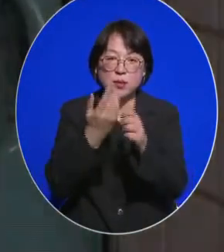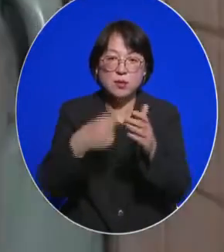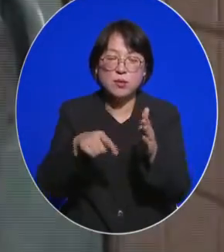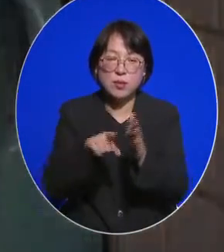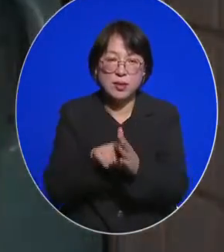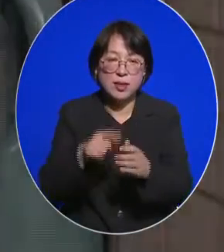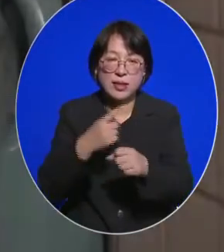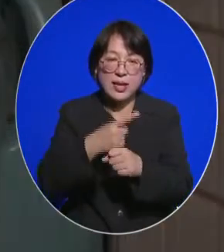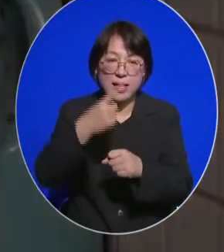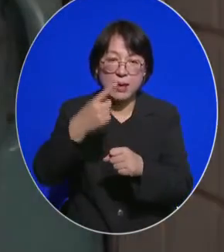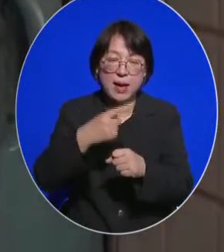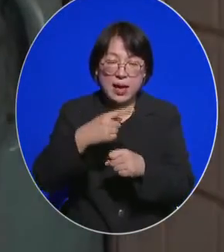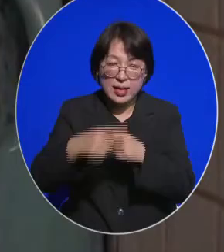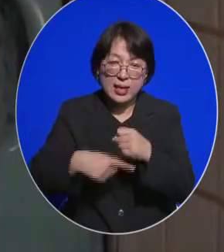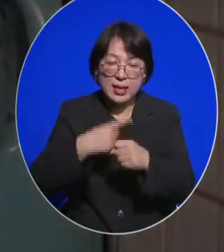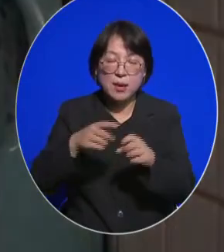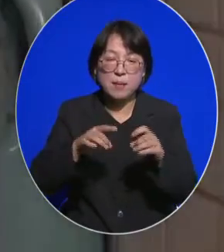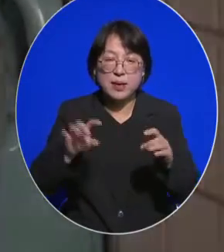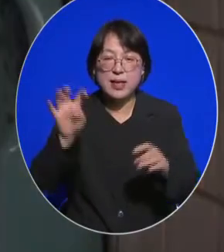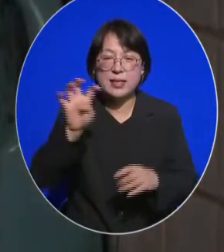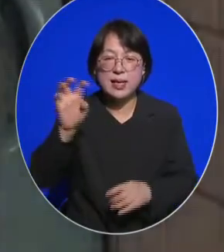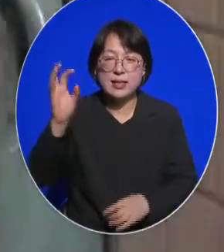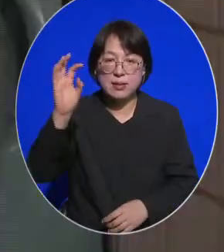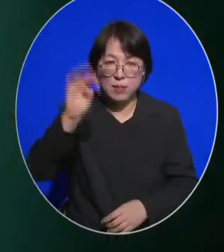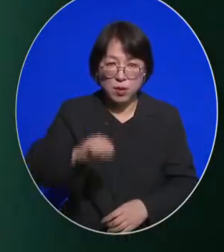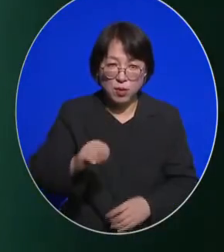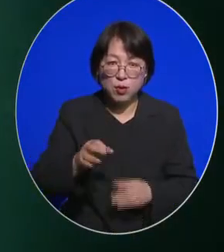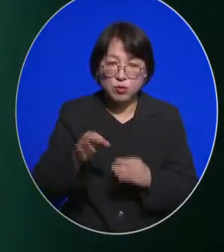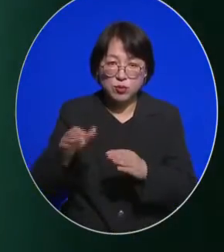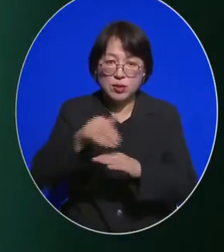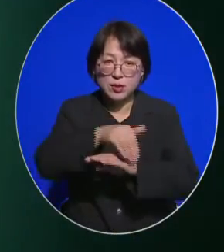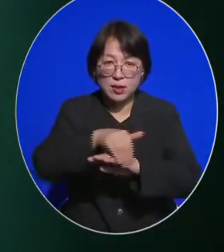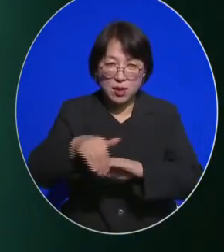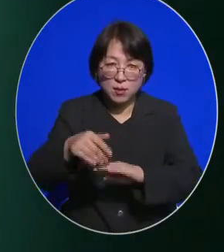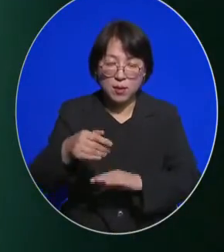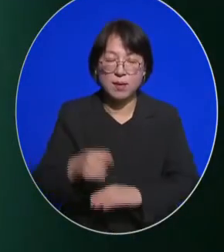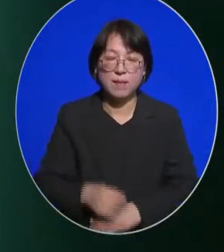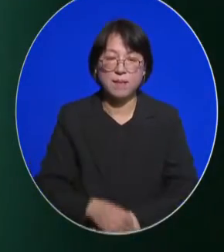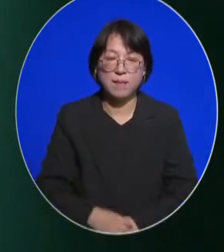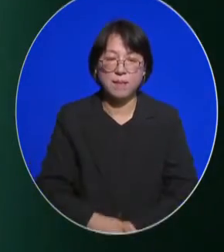내년 40억 원을 투입할 계획입니다. KTV 김경호입니다.